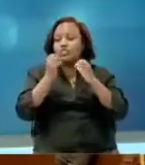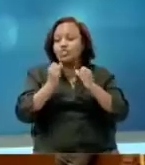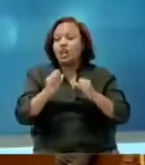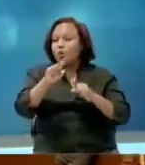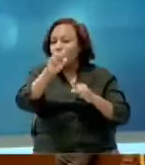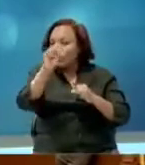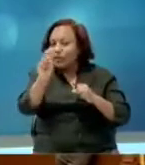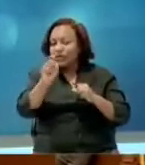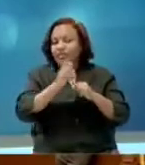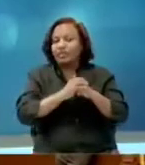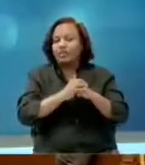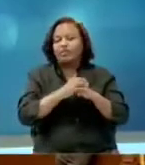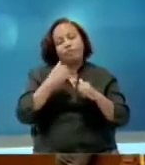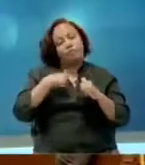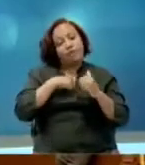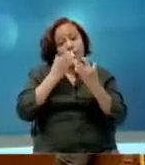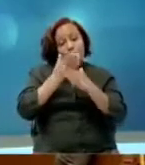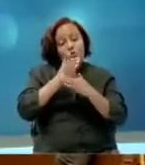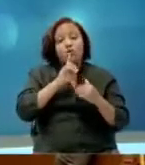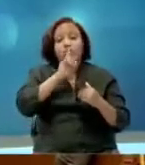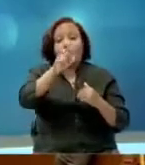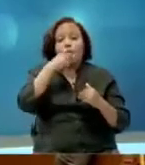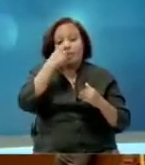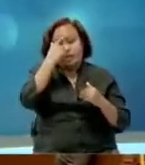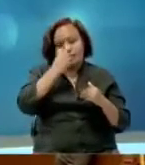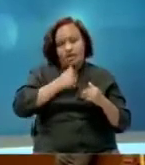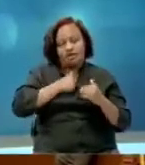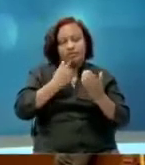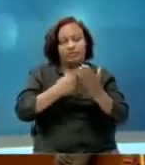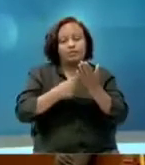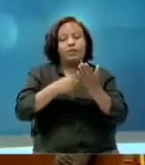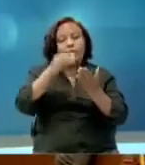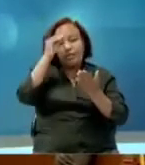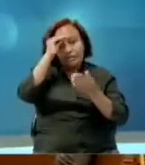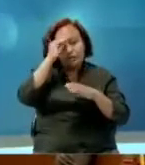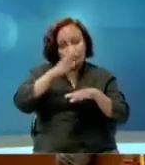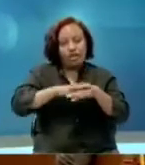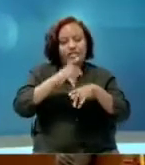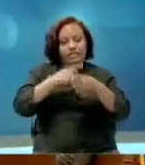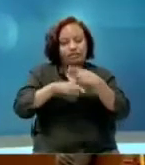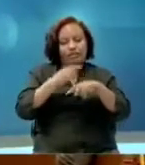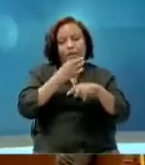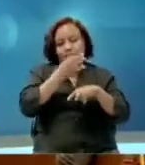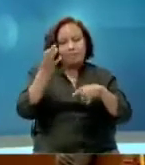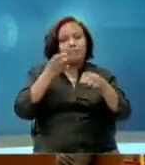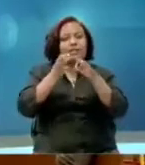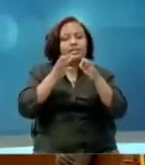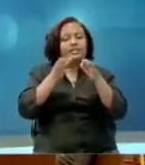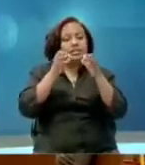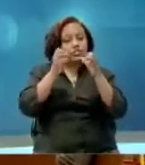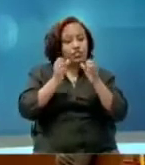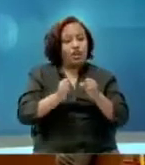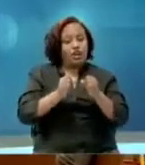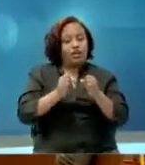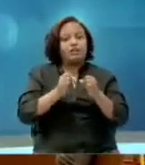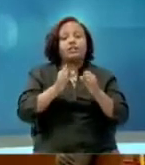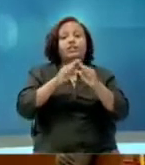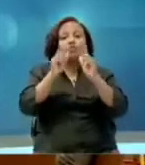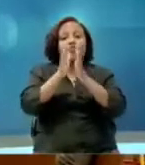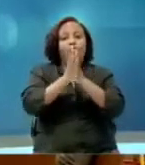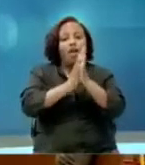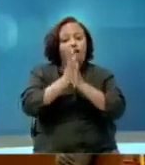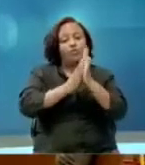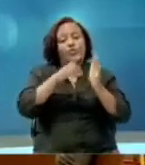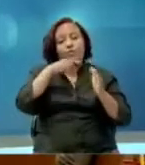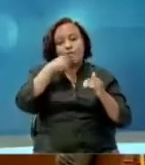ወይ? በእኛ በኩል ነው ብለን እናምናለን። ለዚህ በአጠቃላይ ወደ በትምህርቱ ላይ ስመጣ በደንብ መግለጽ ስለሚቻል ነው እንጂ ይሄ ስፔሻል ኒድ